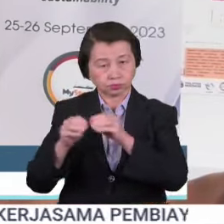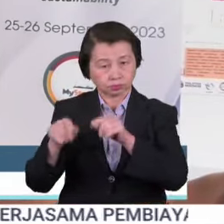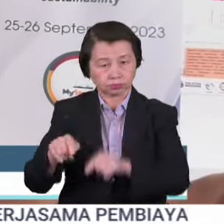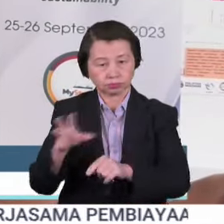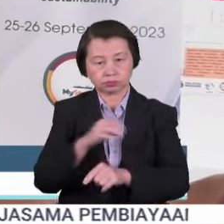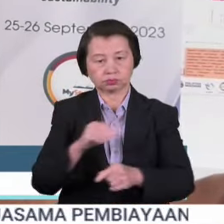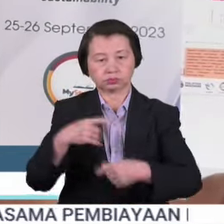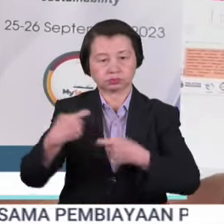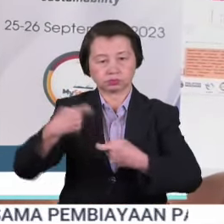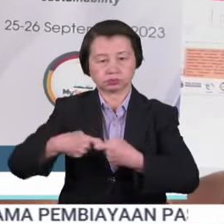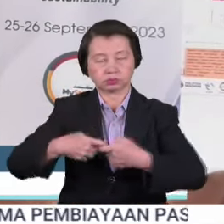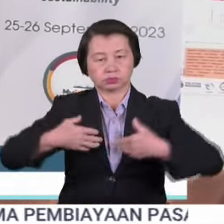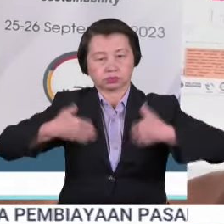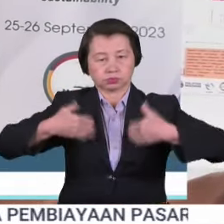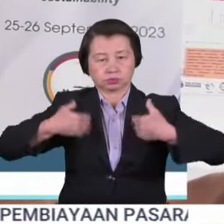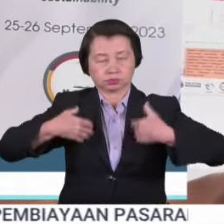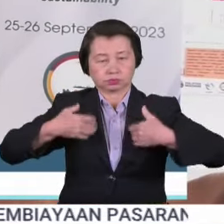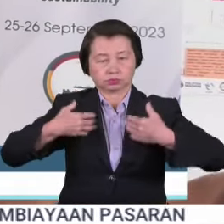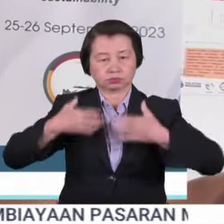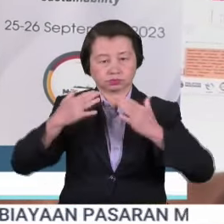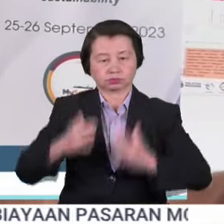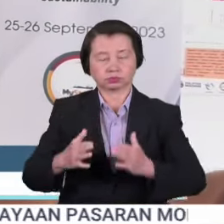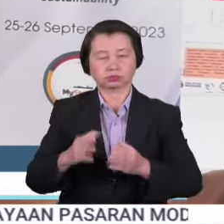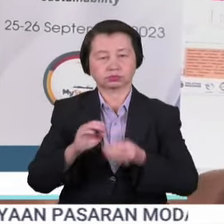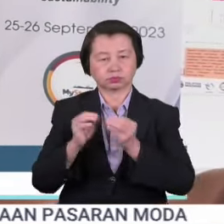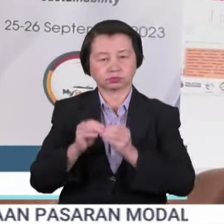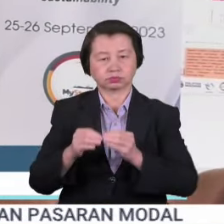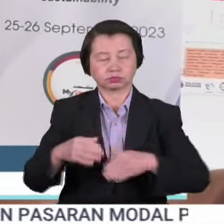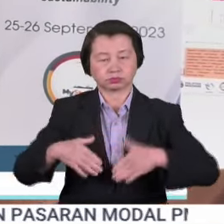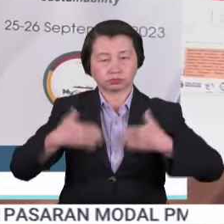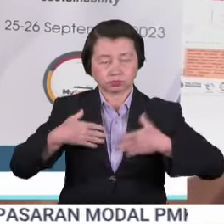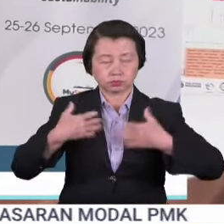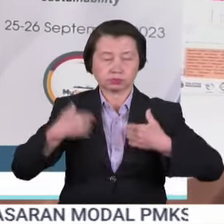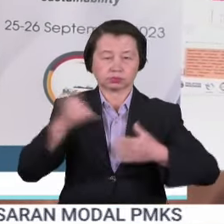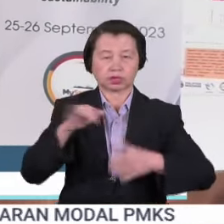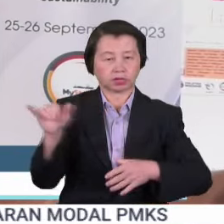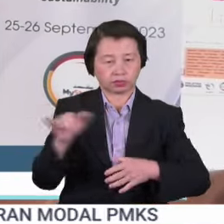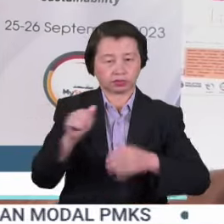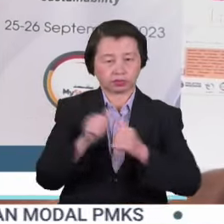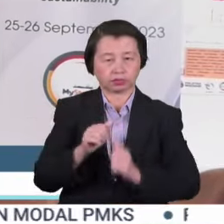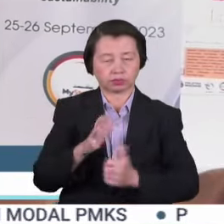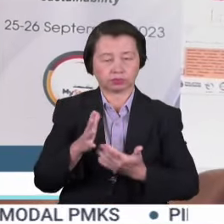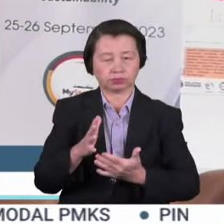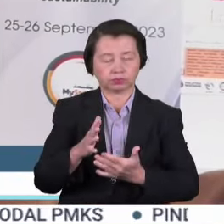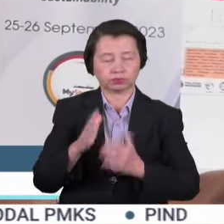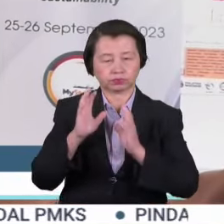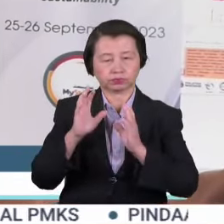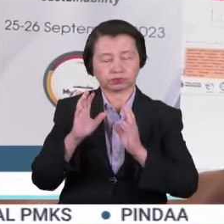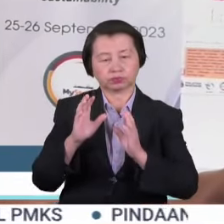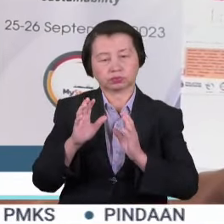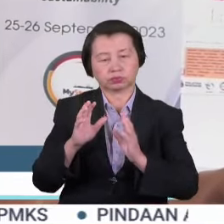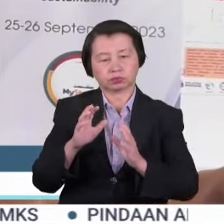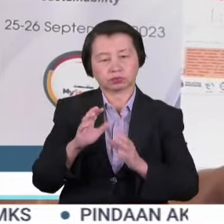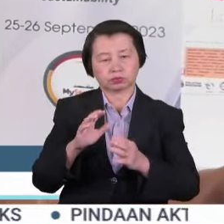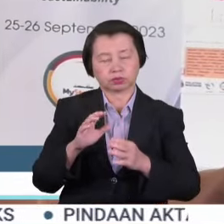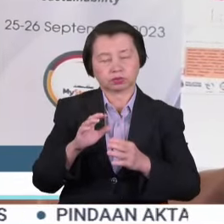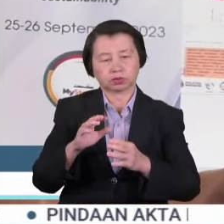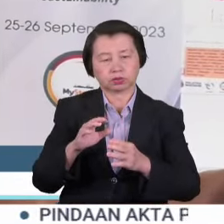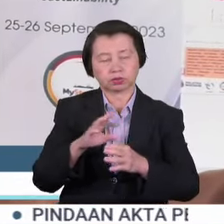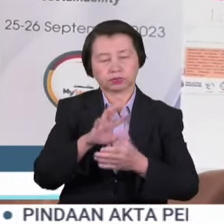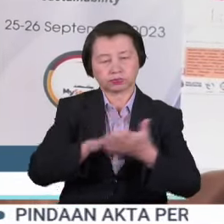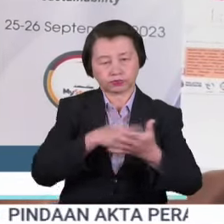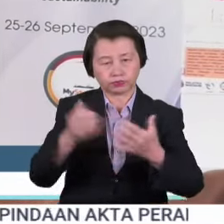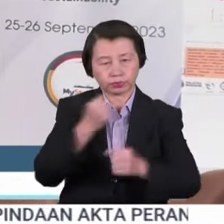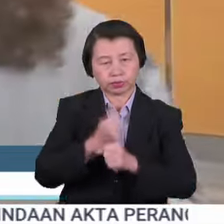dengan Happiness Index, indeks kesejahteraan dan selari dengan penekanan rangka kerja madani